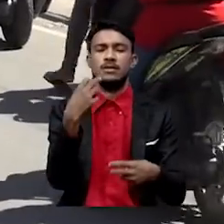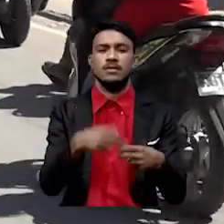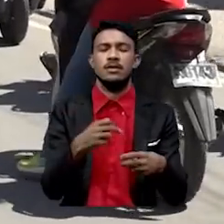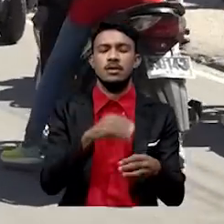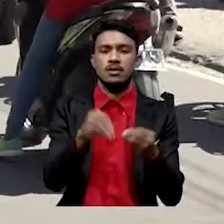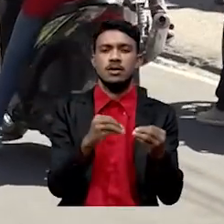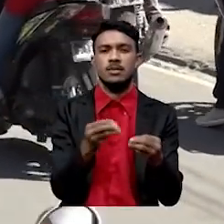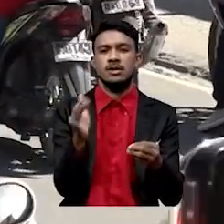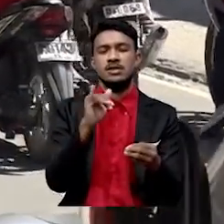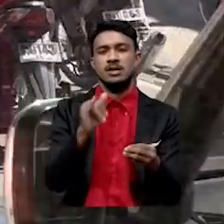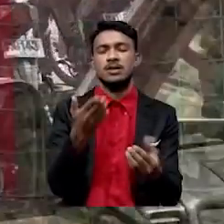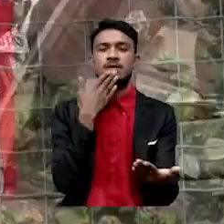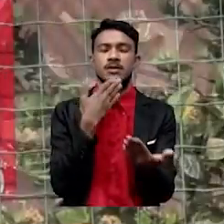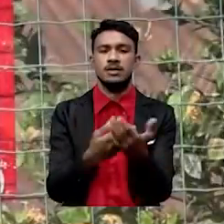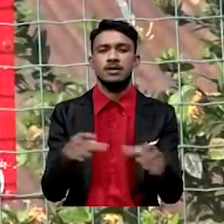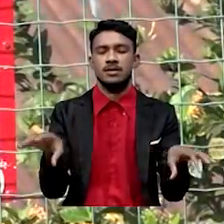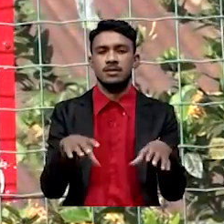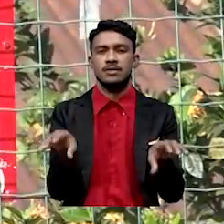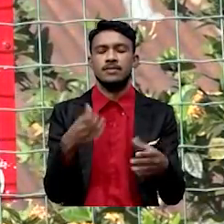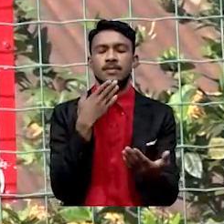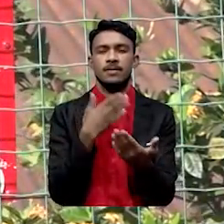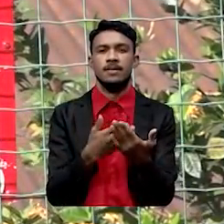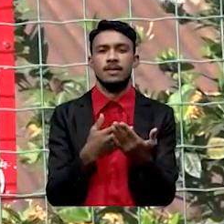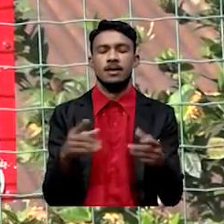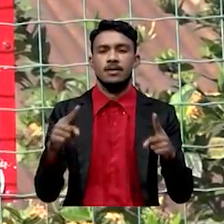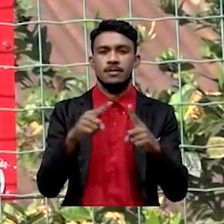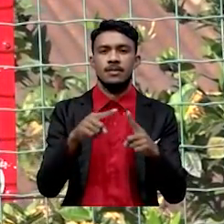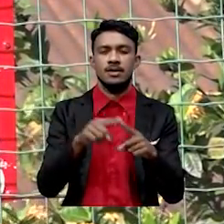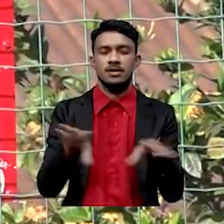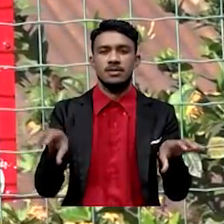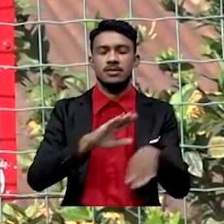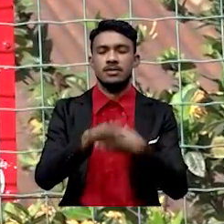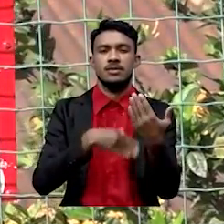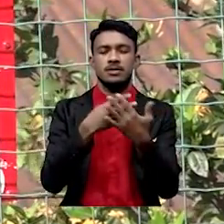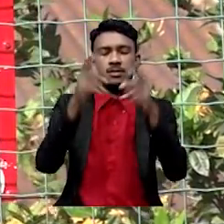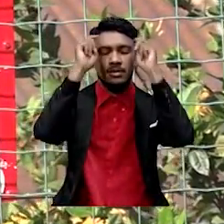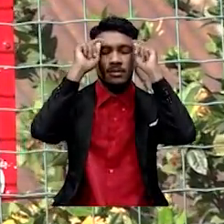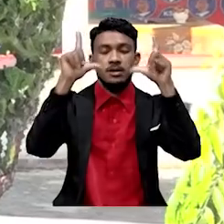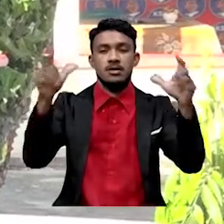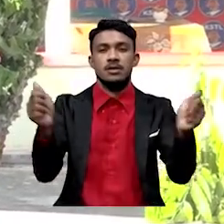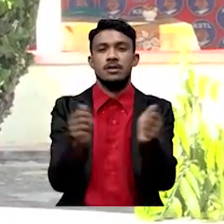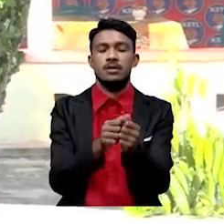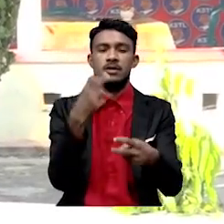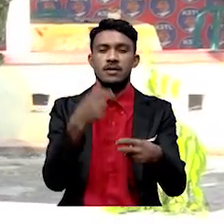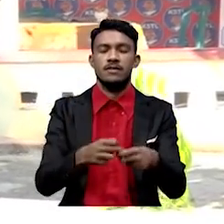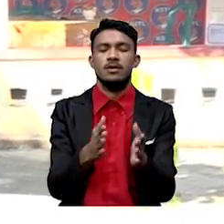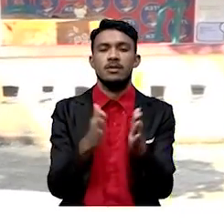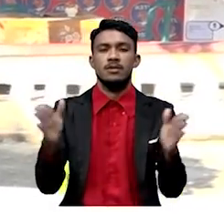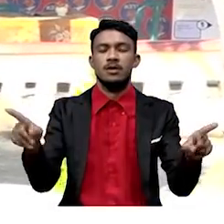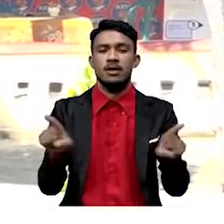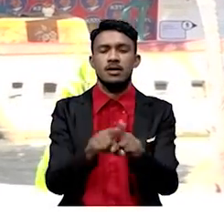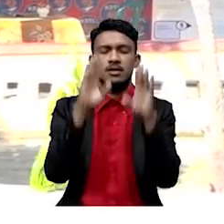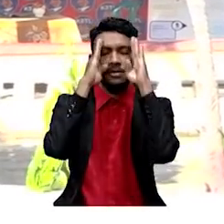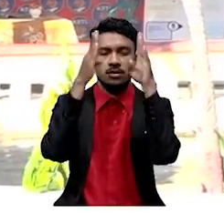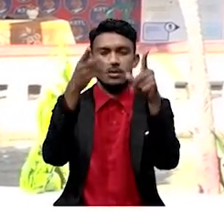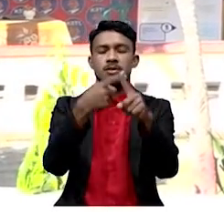nia bem-estar. Ba Confederação Sindicato Timor Leste, desafio bot liu mak seriedade